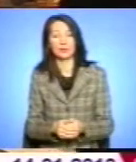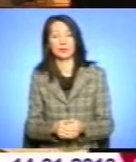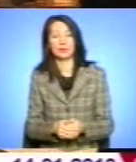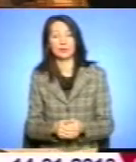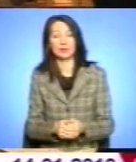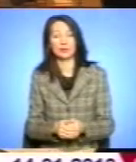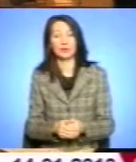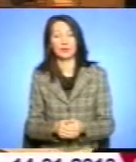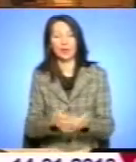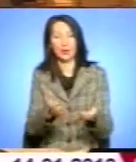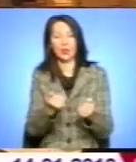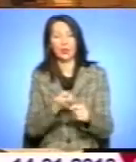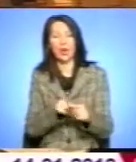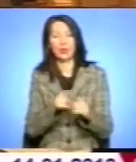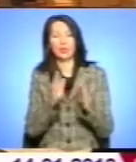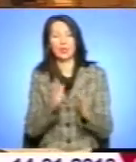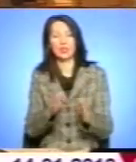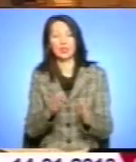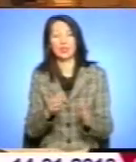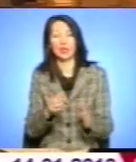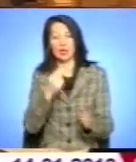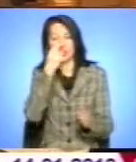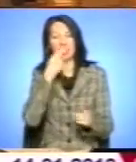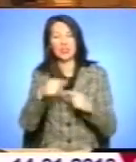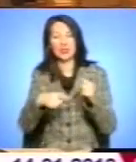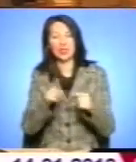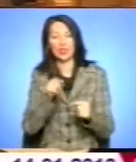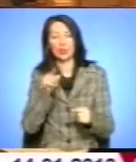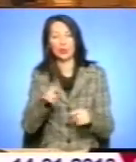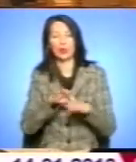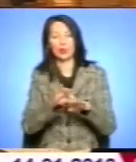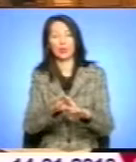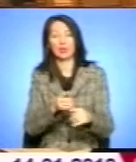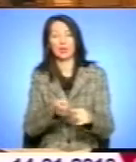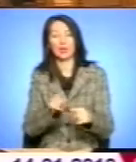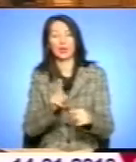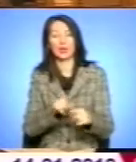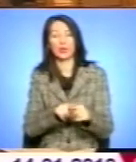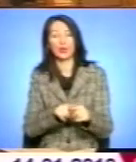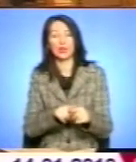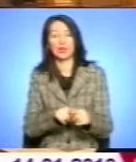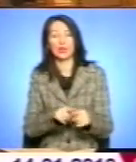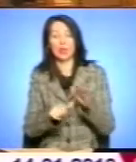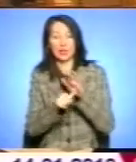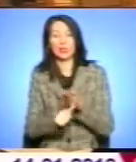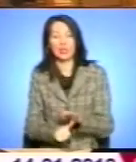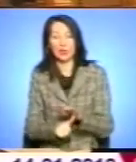ще приймаємо це лише як звичай, але щоб тут проводити якусь дискримінацію жіночої